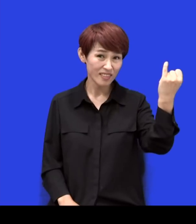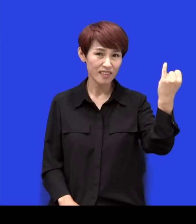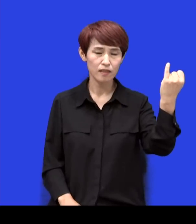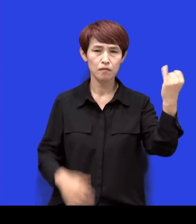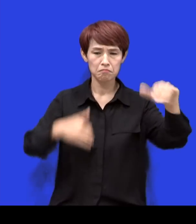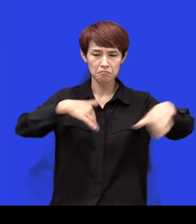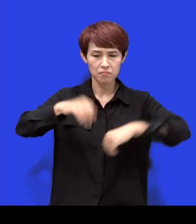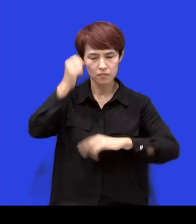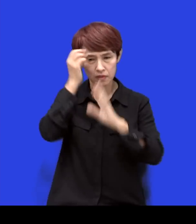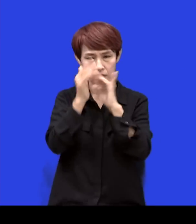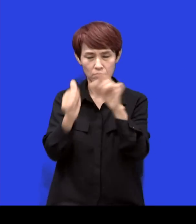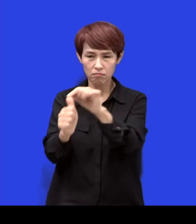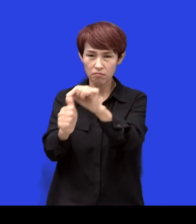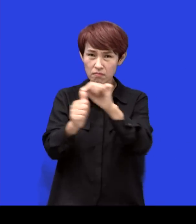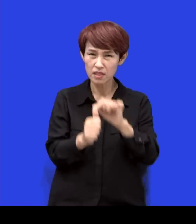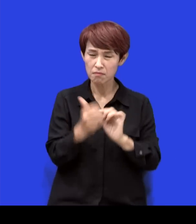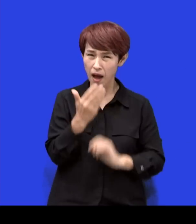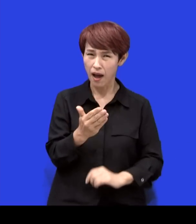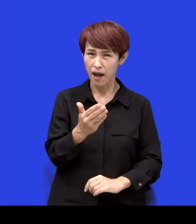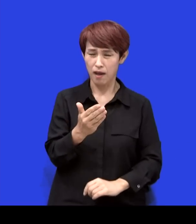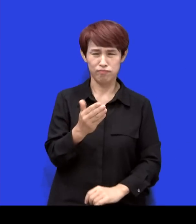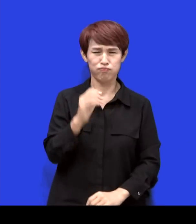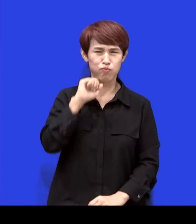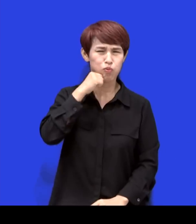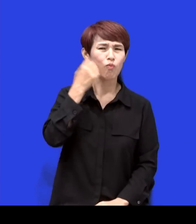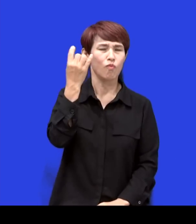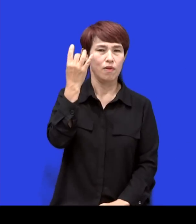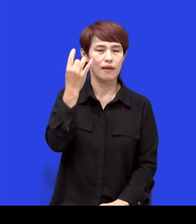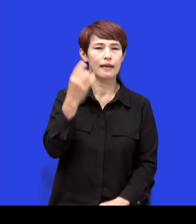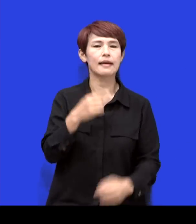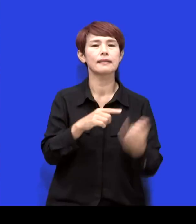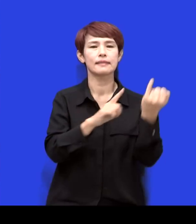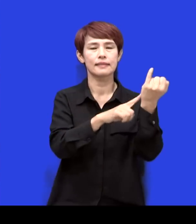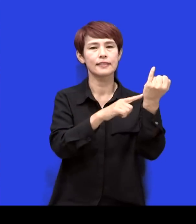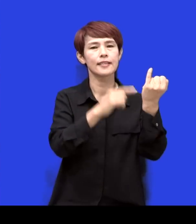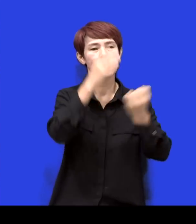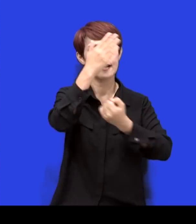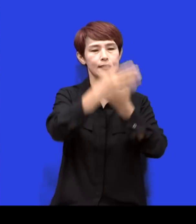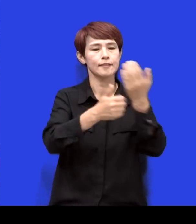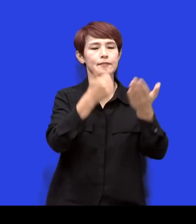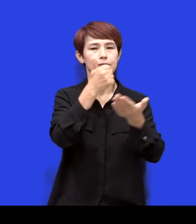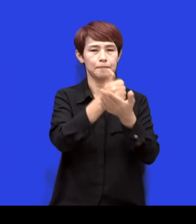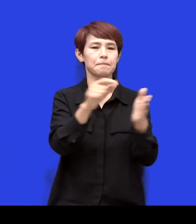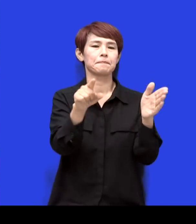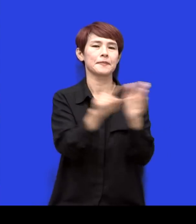업장에 들이기가 쉽지 않잖아요. 그래서 이분을 크리스찬으로 설정을 했어요.